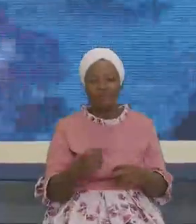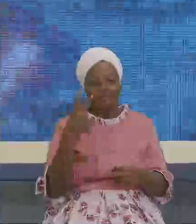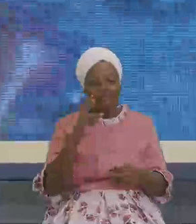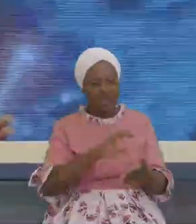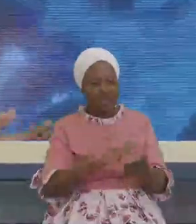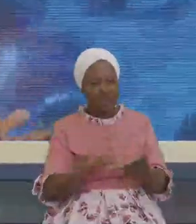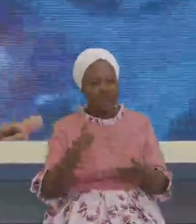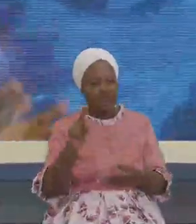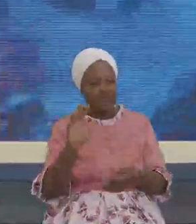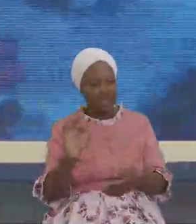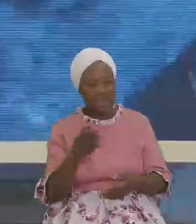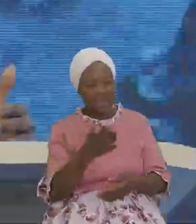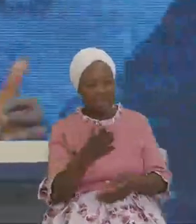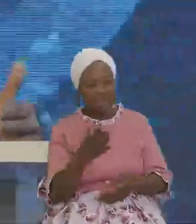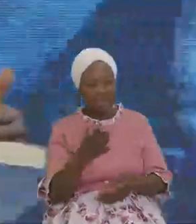Voyez le verset 29 là.